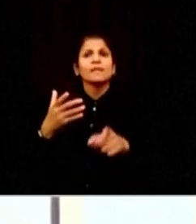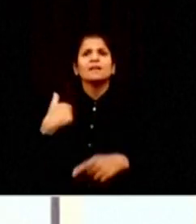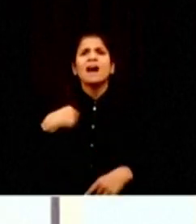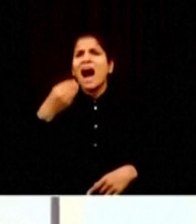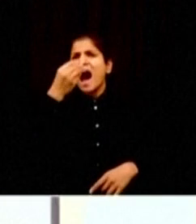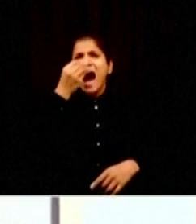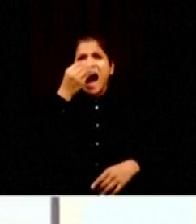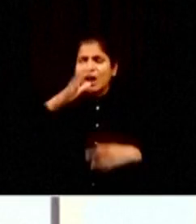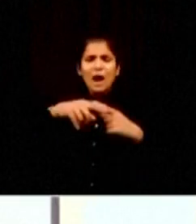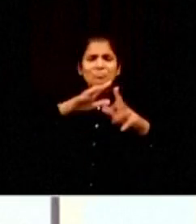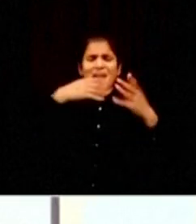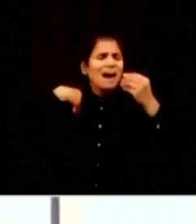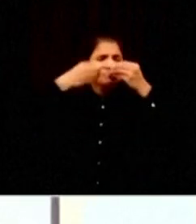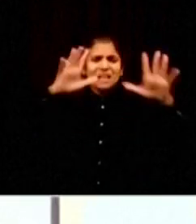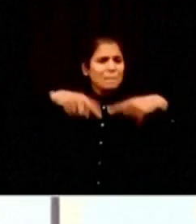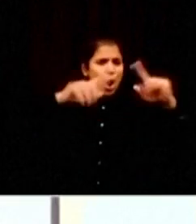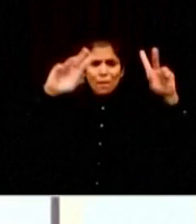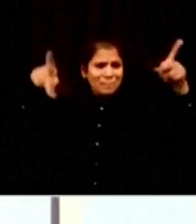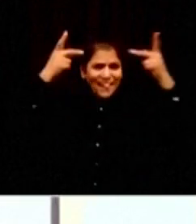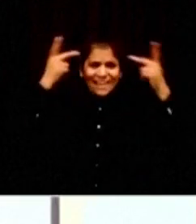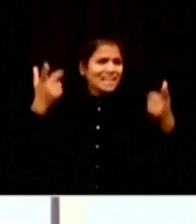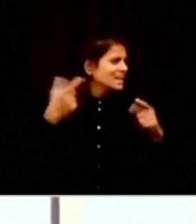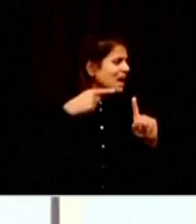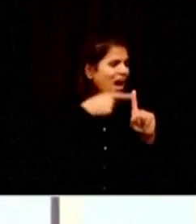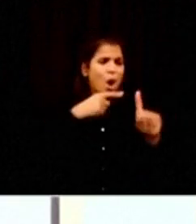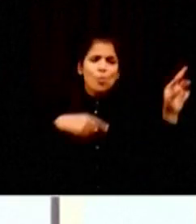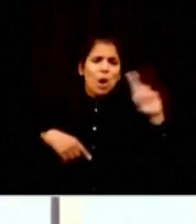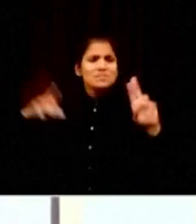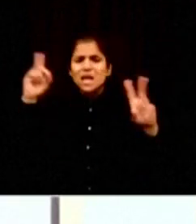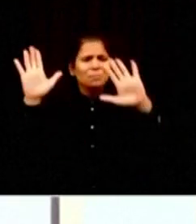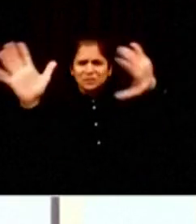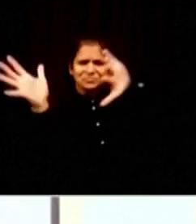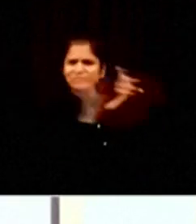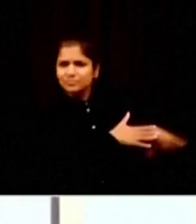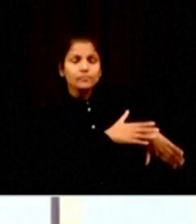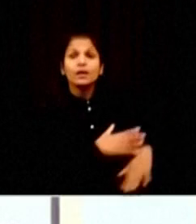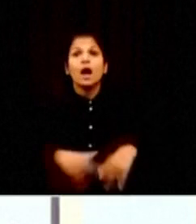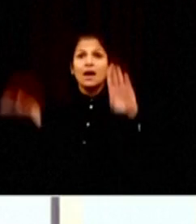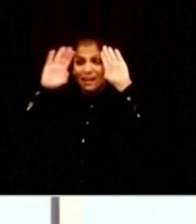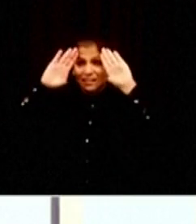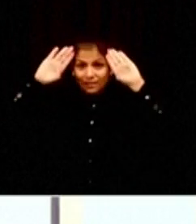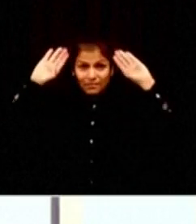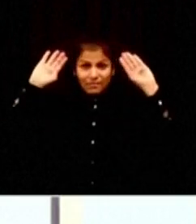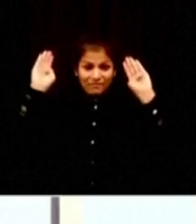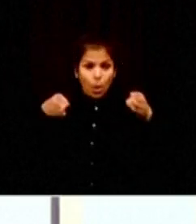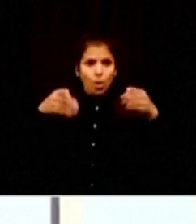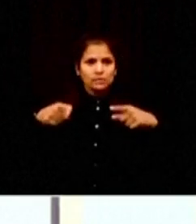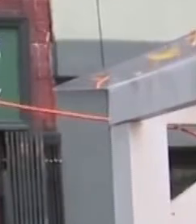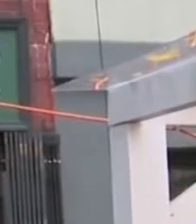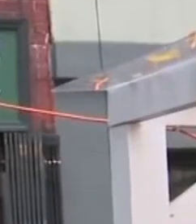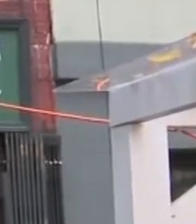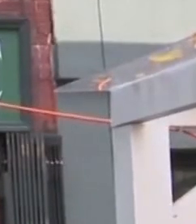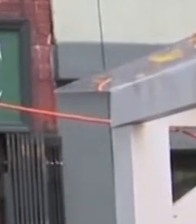különösen nekünk orvosoknak, hogy megtegyünk minden létezőt, hogy megakadályozzuk az emberek megfertőződését, mondta az egészségügyi